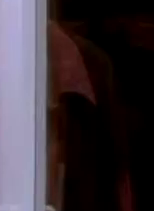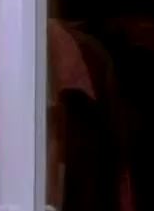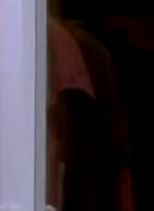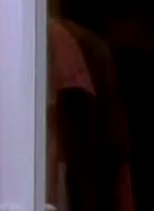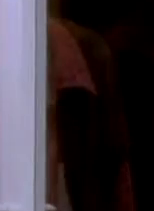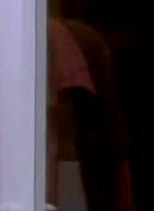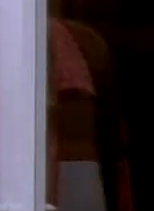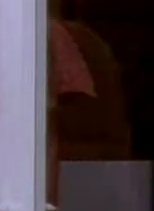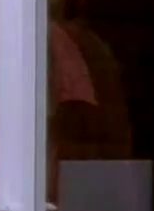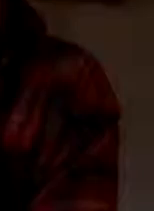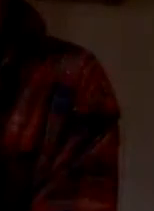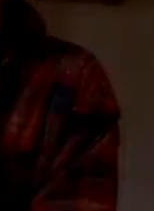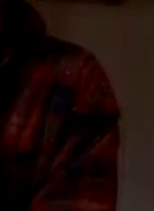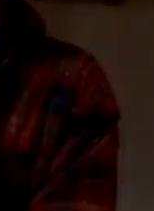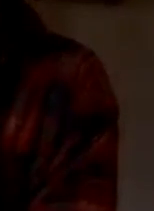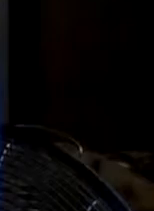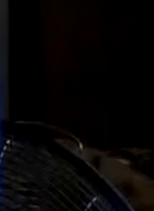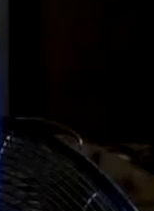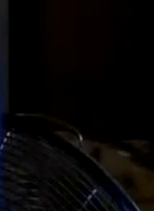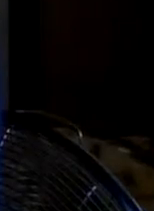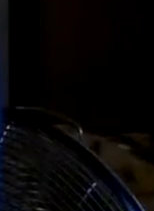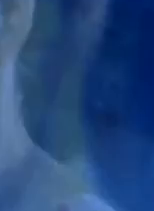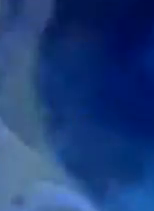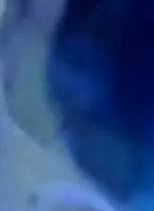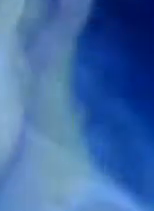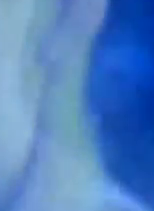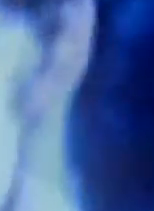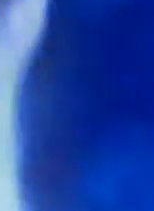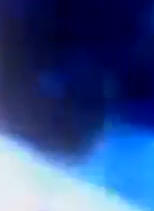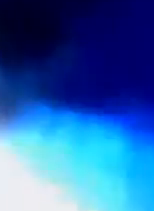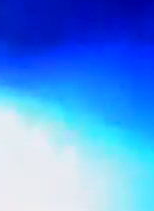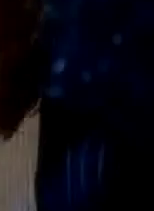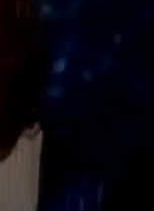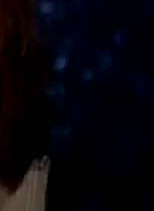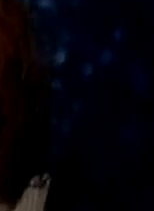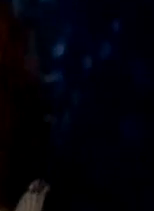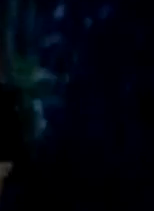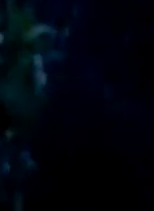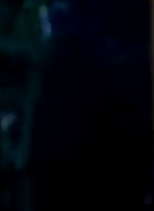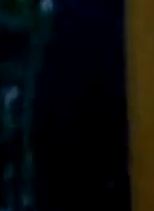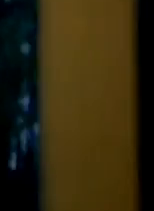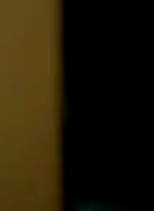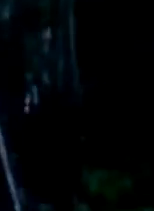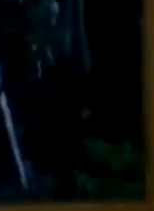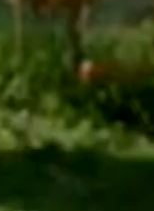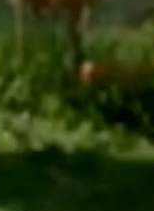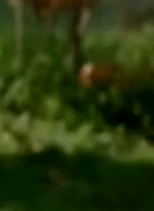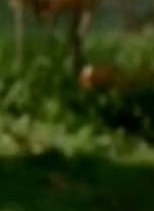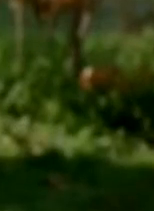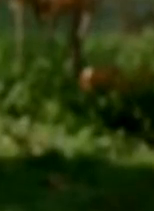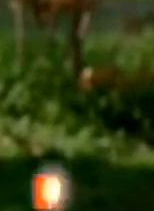Ciema skolotāju nomoka mēnesesardzība un vēl arī sajūta, ka viņas mājā kāds ielauzies. Līdz dārzā tiek atrasts